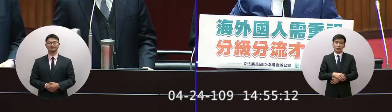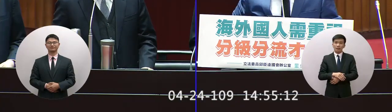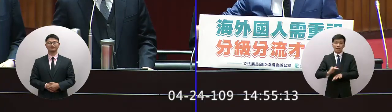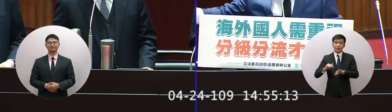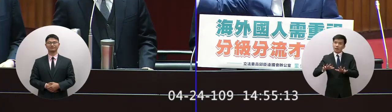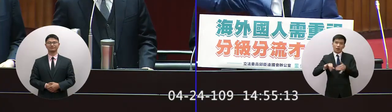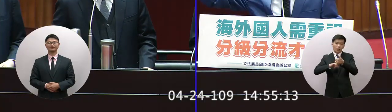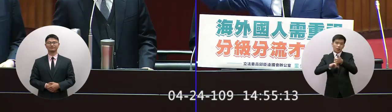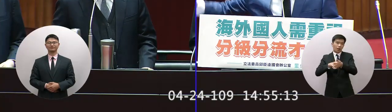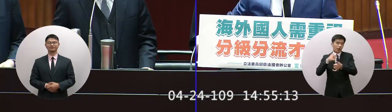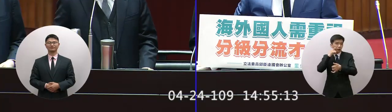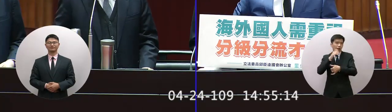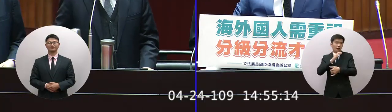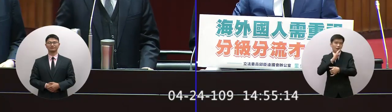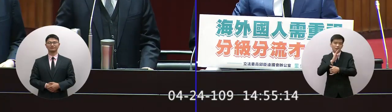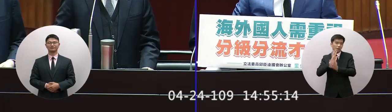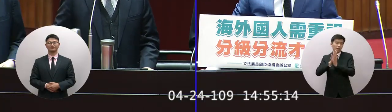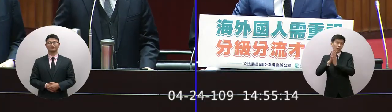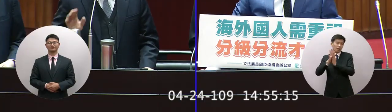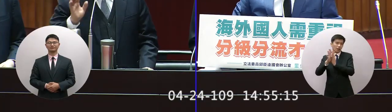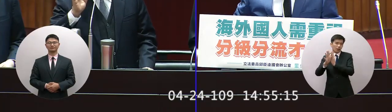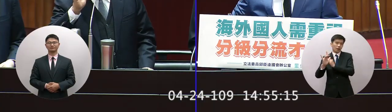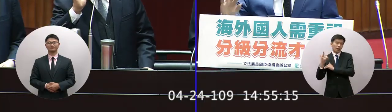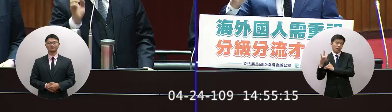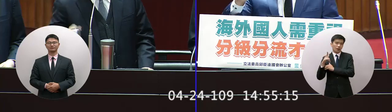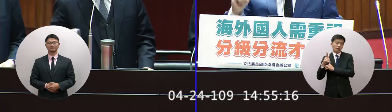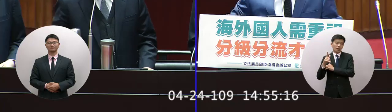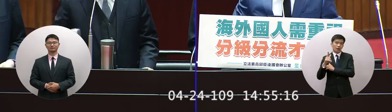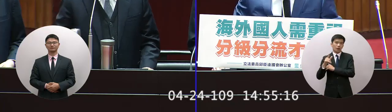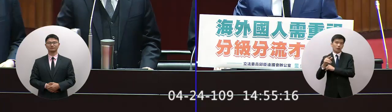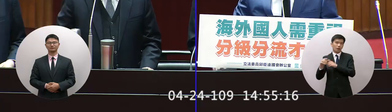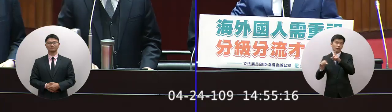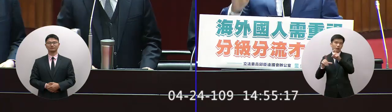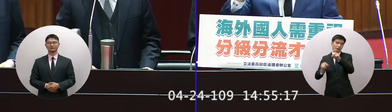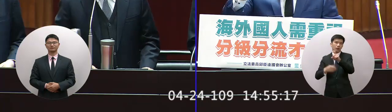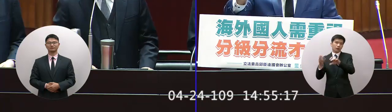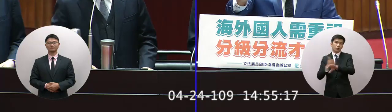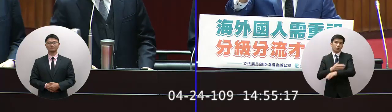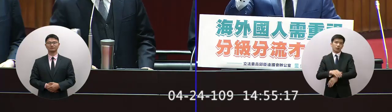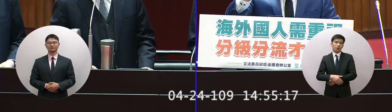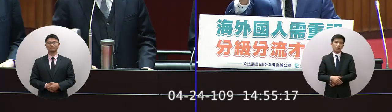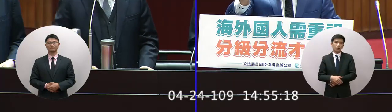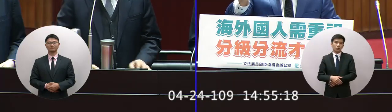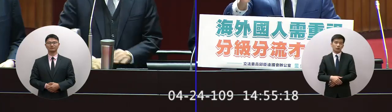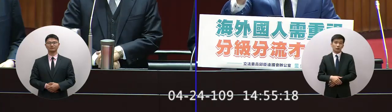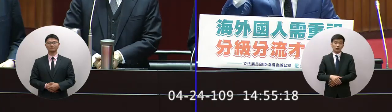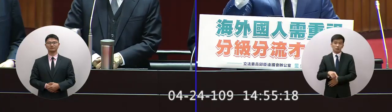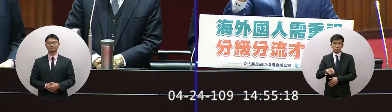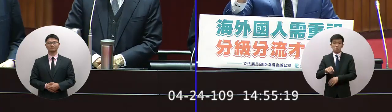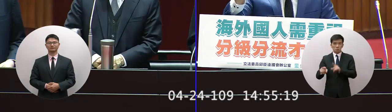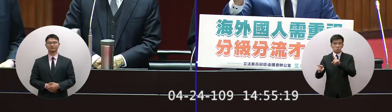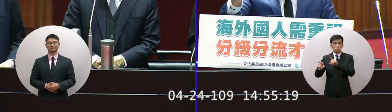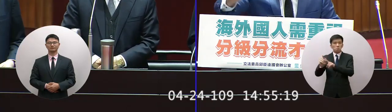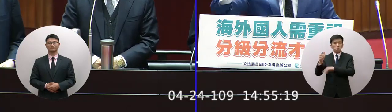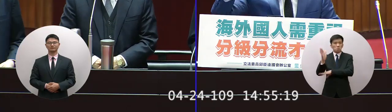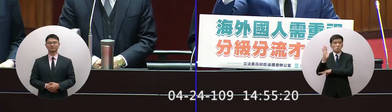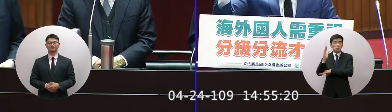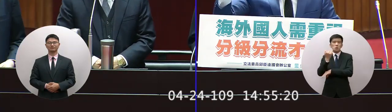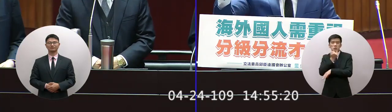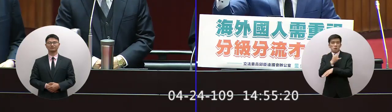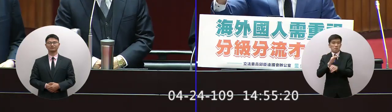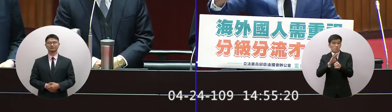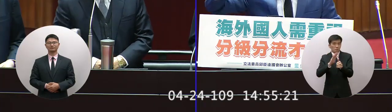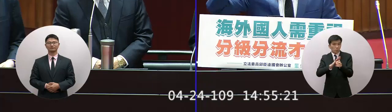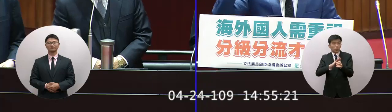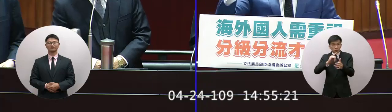红啦，我来讲。啊，所以即马订单拢排到10月啊啦。所以蛮袂付起，你听我来说。所以其实这个对政府来讲是一个小小的动作。你